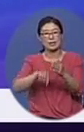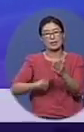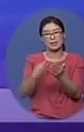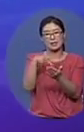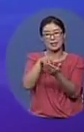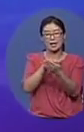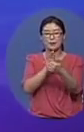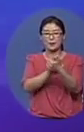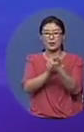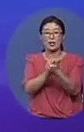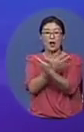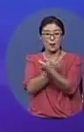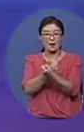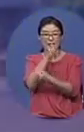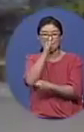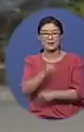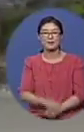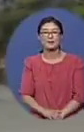체결했습니다